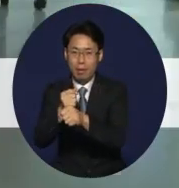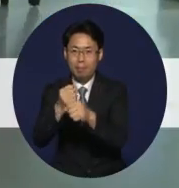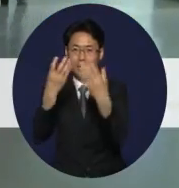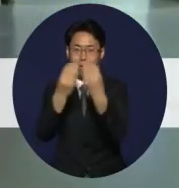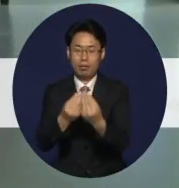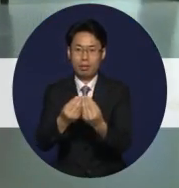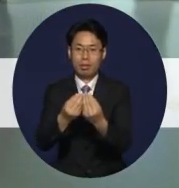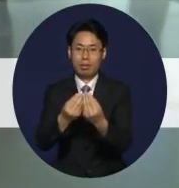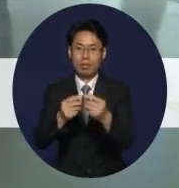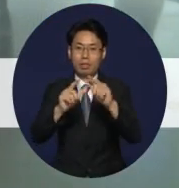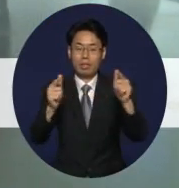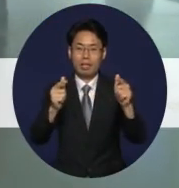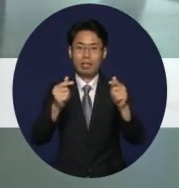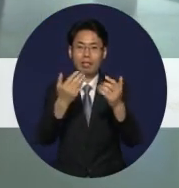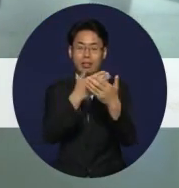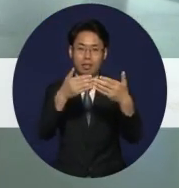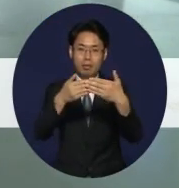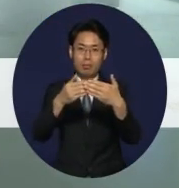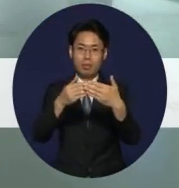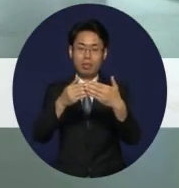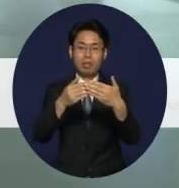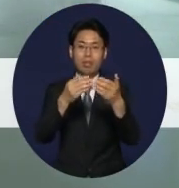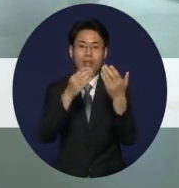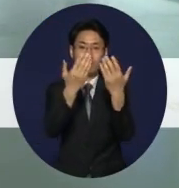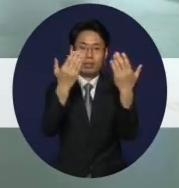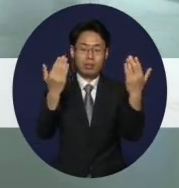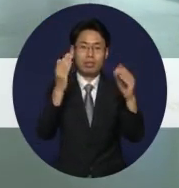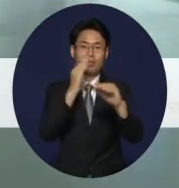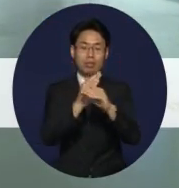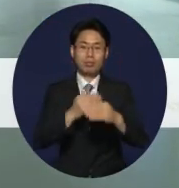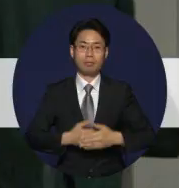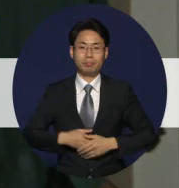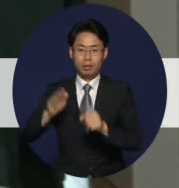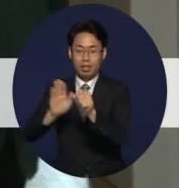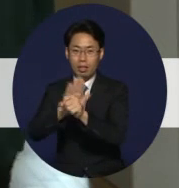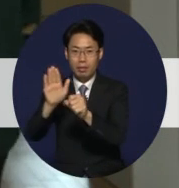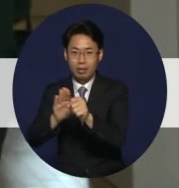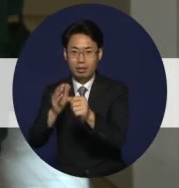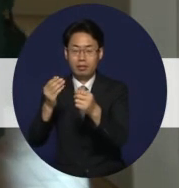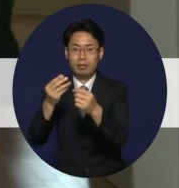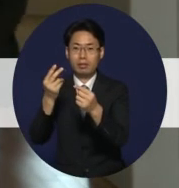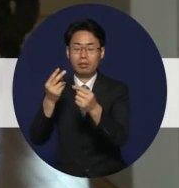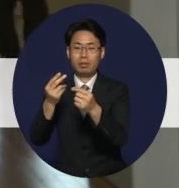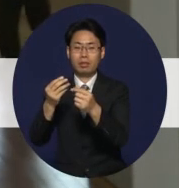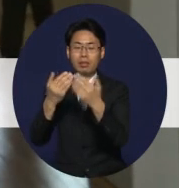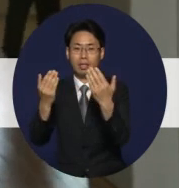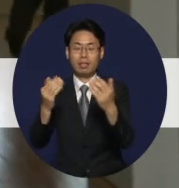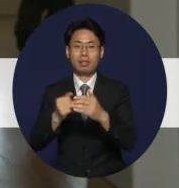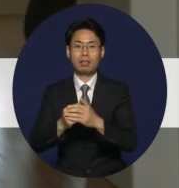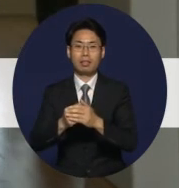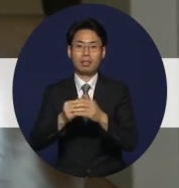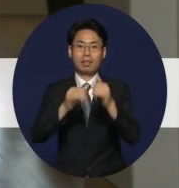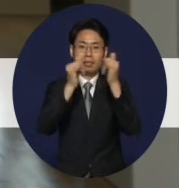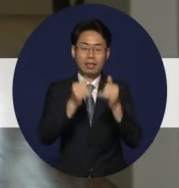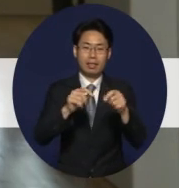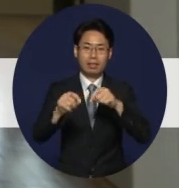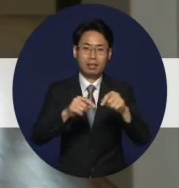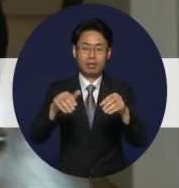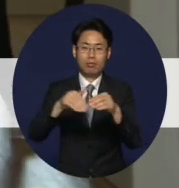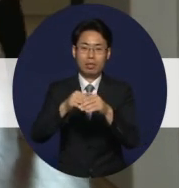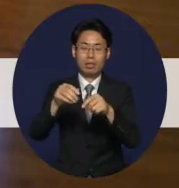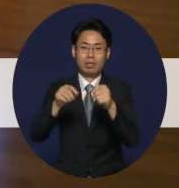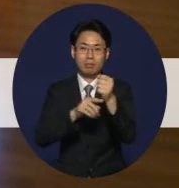내용적인 측면에서도 다양한 작품들을 소개하고 있습니다. 러브전은 다양한 사회, 문화, 정치적 함의를 갖는